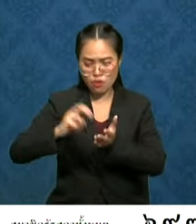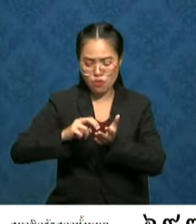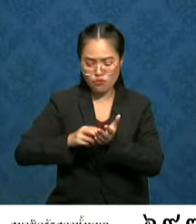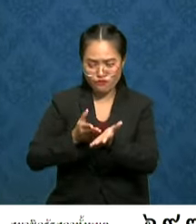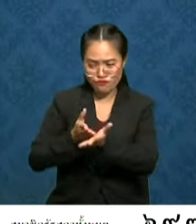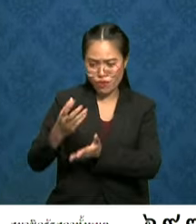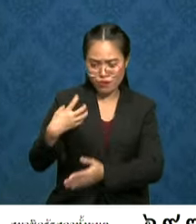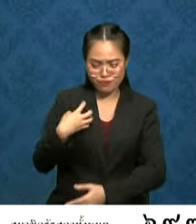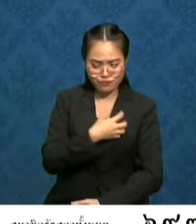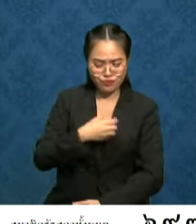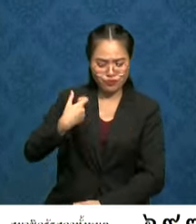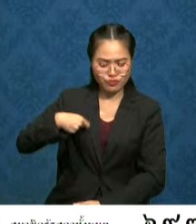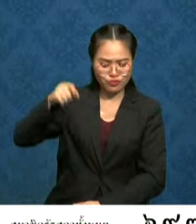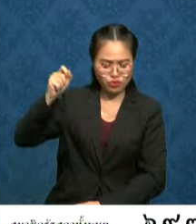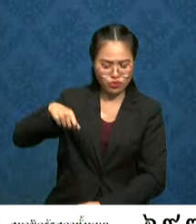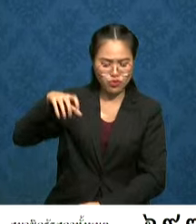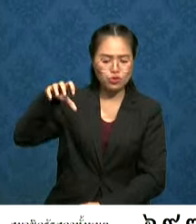การต้องมีความเป็นอิสระ